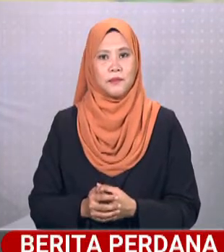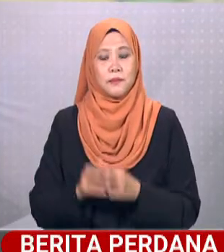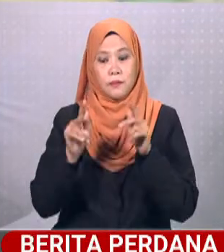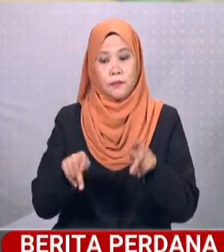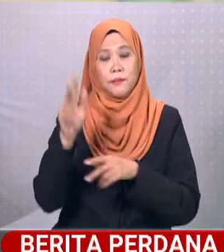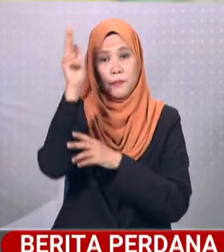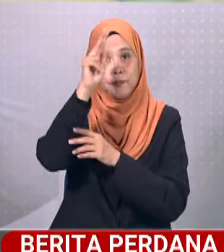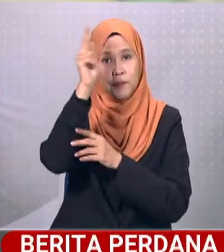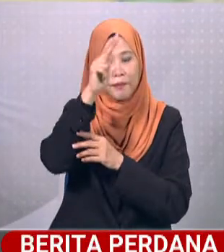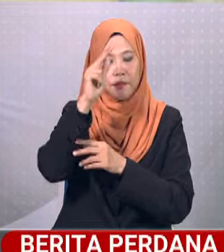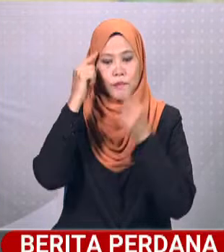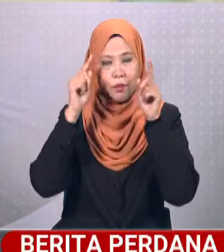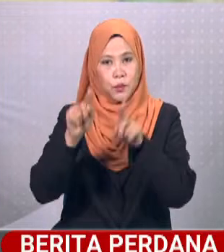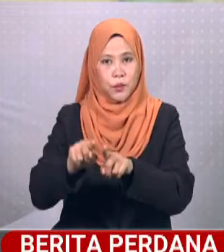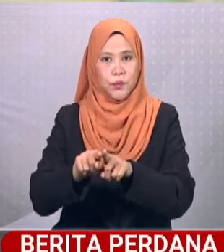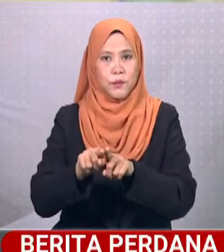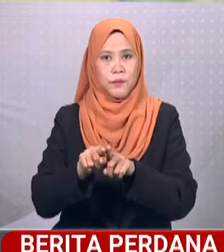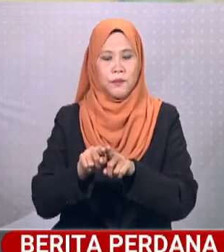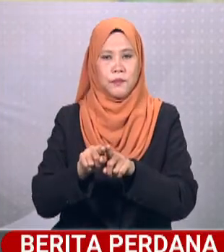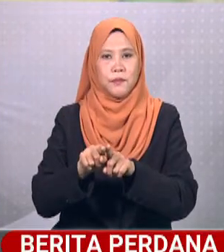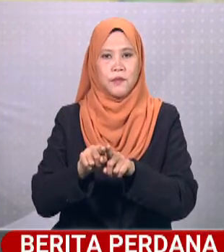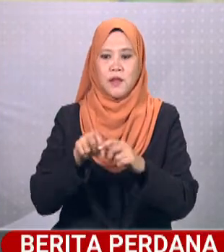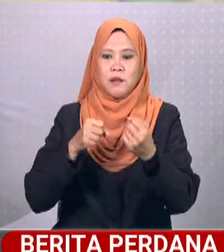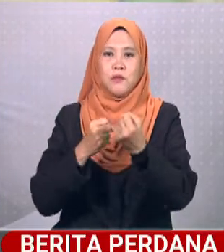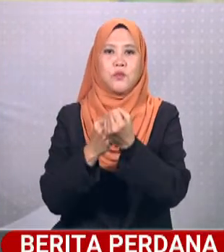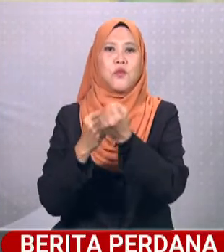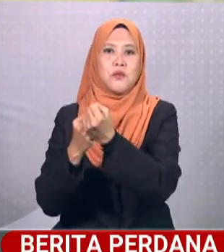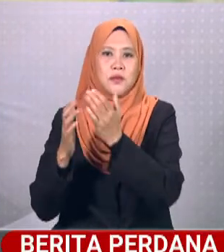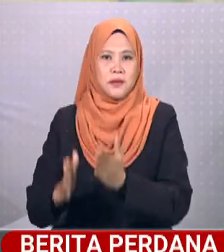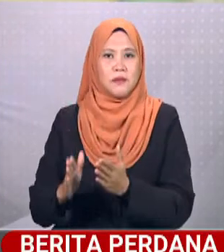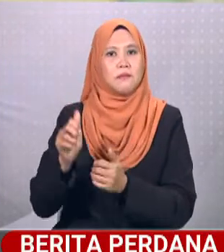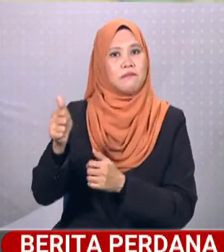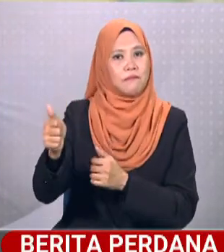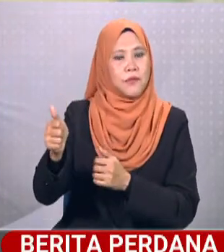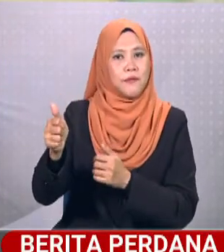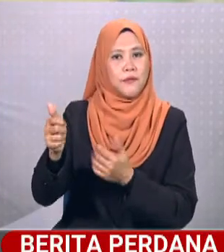Pihak kerajaan telah bersetuju melalui penaja-penaja mereka seperti